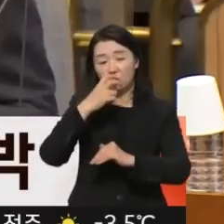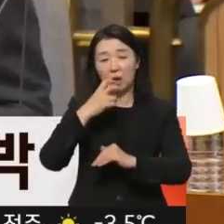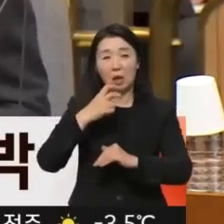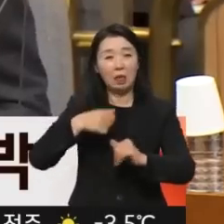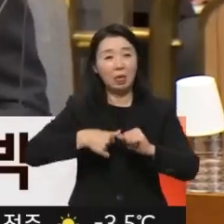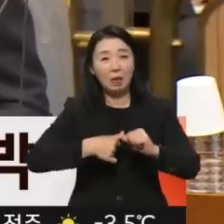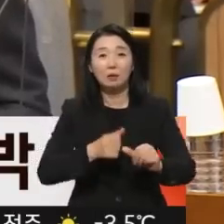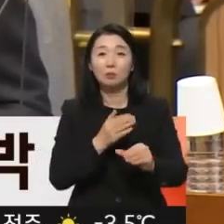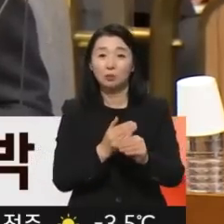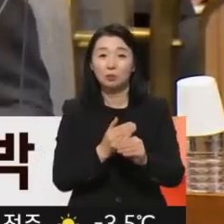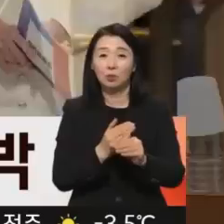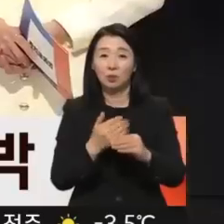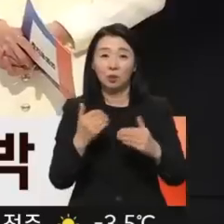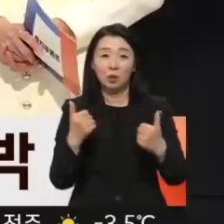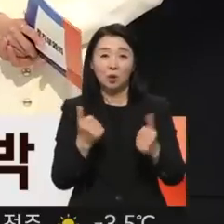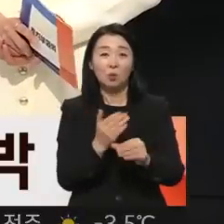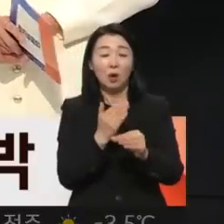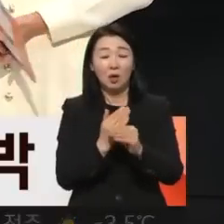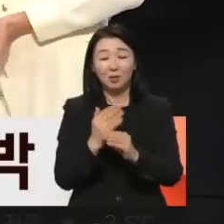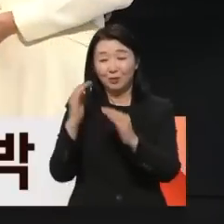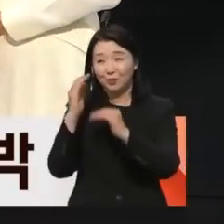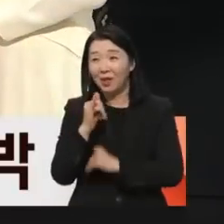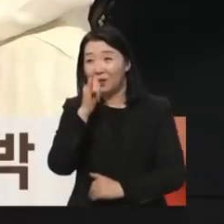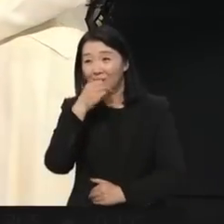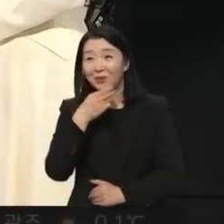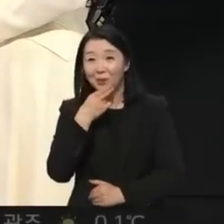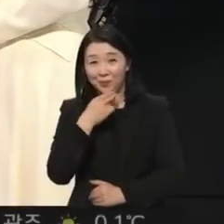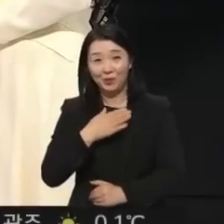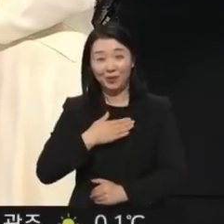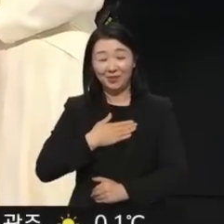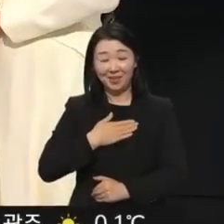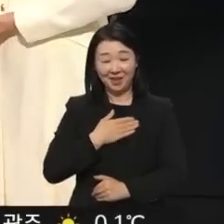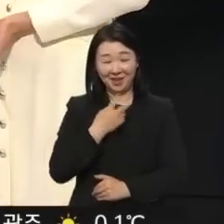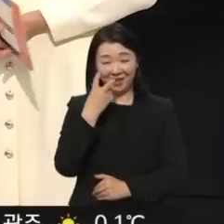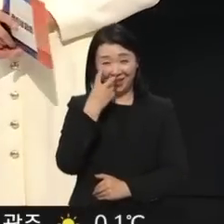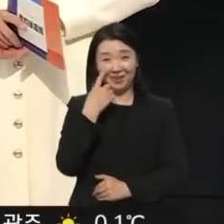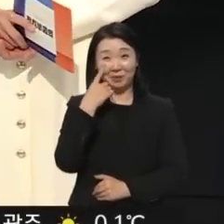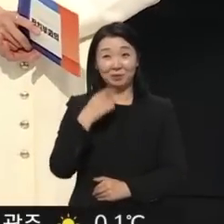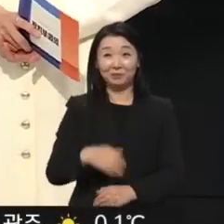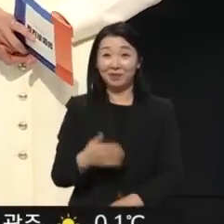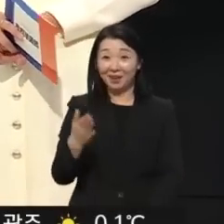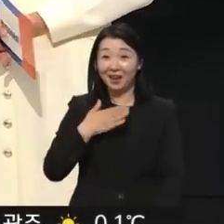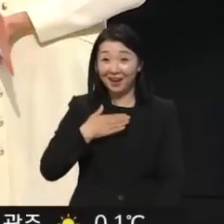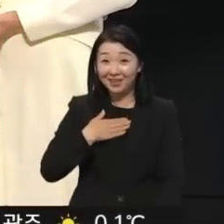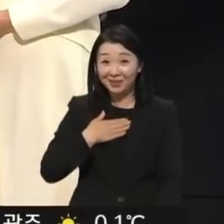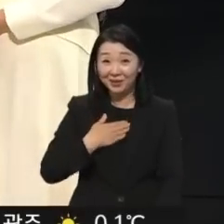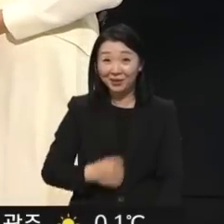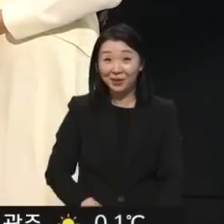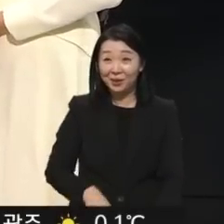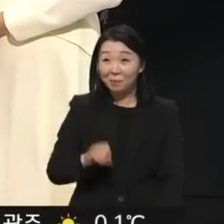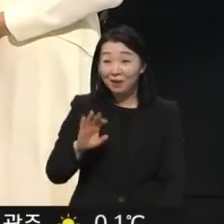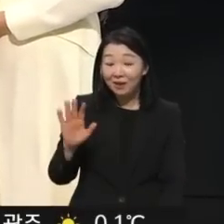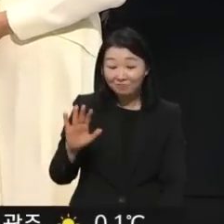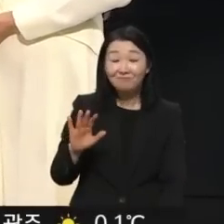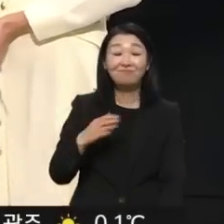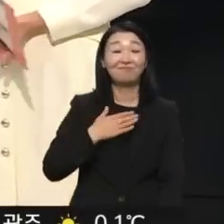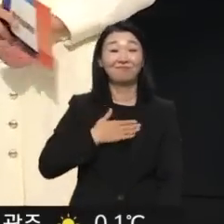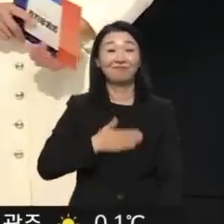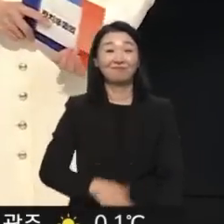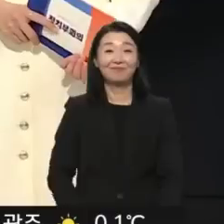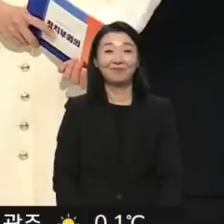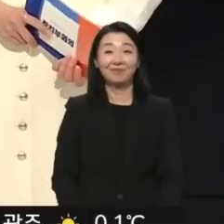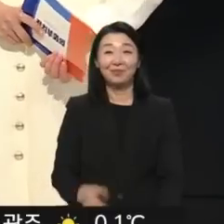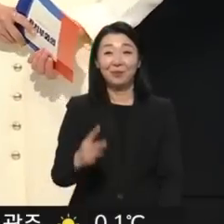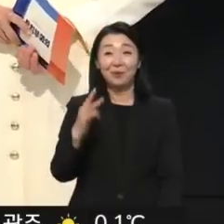이어가고 있는데요. 회의 중에 속보가 더 나오는지 제가 열심히 챙겨보겠습니다. 아, 백판장이 챙긴다고요? 네. 괜히 하는 소리 아니죠? 아, 그럼요. 네, 오늘 유한울